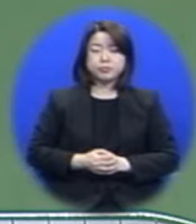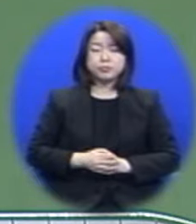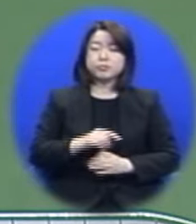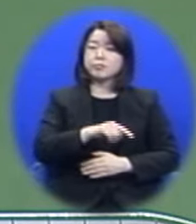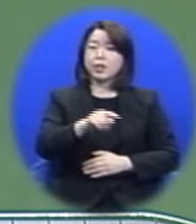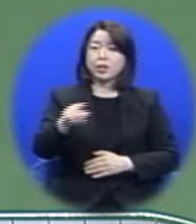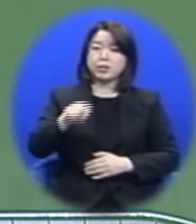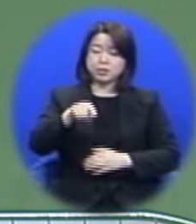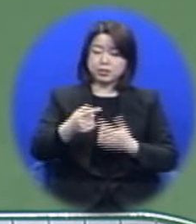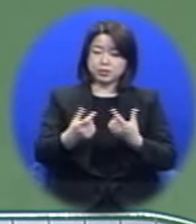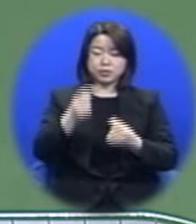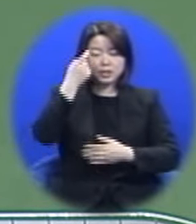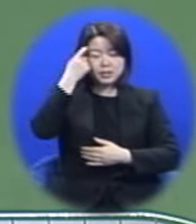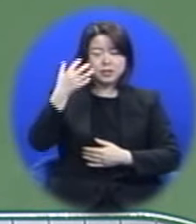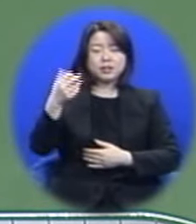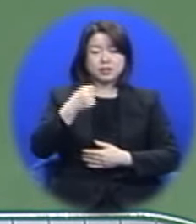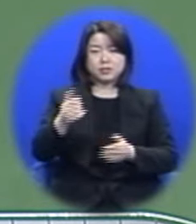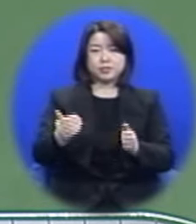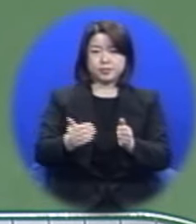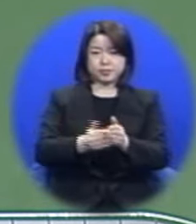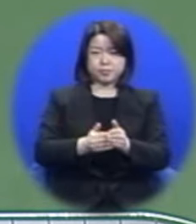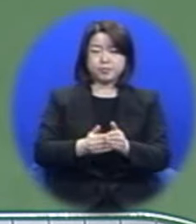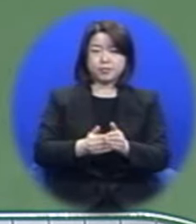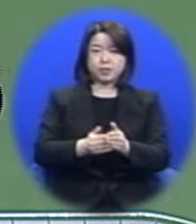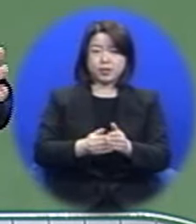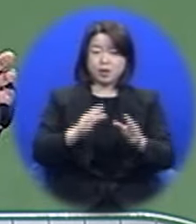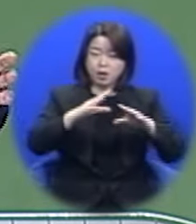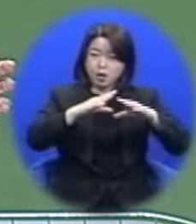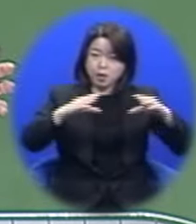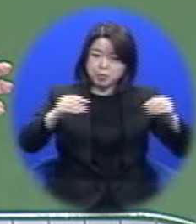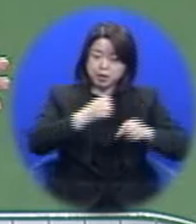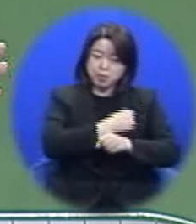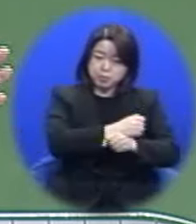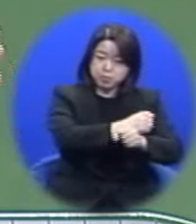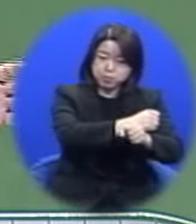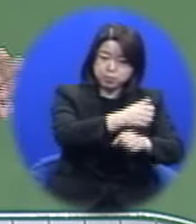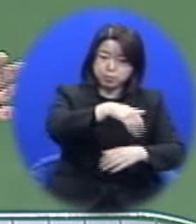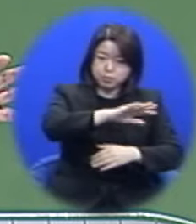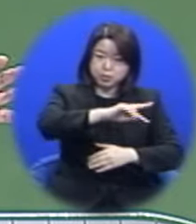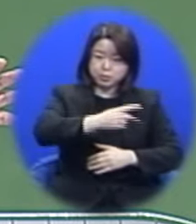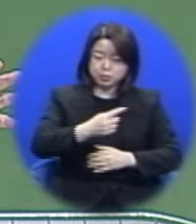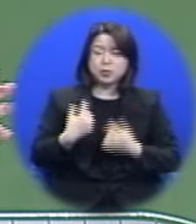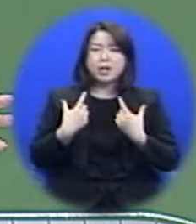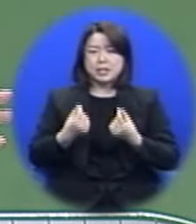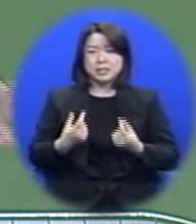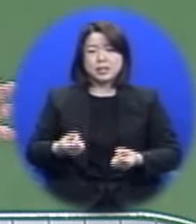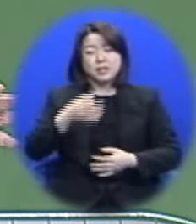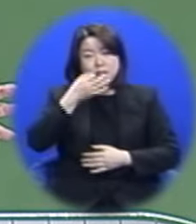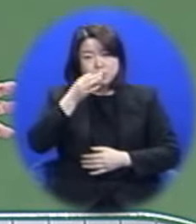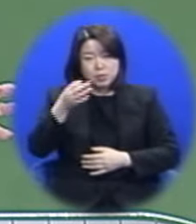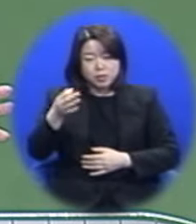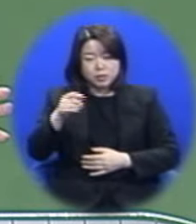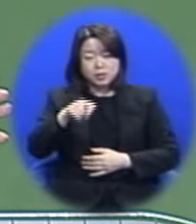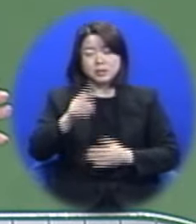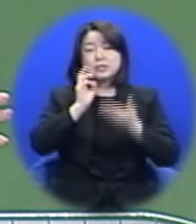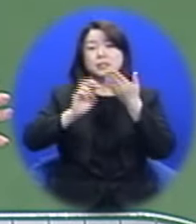그들은 그렇게 생각했어요. 바벨론 포로로 잡혀가서도 여전히 불렀던 그